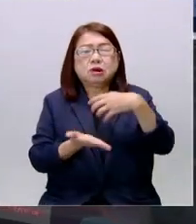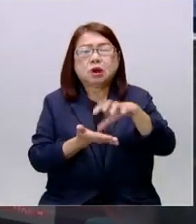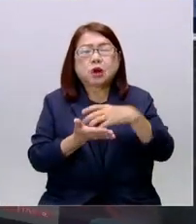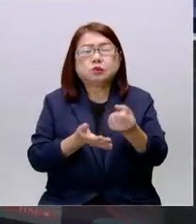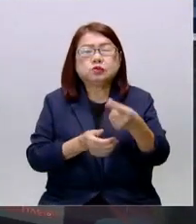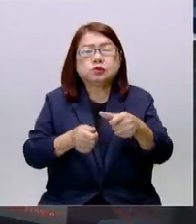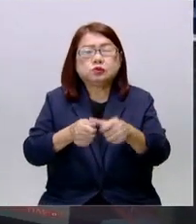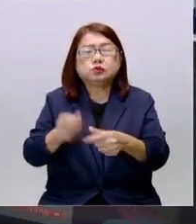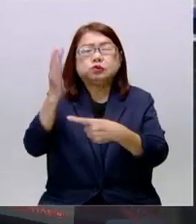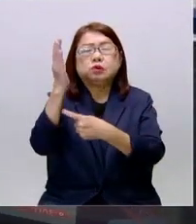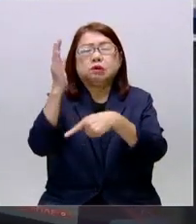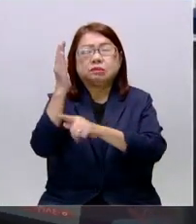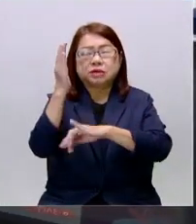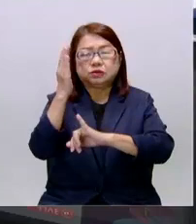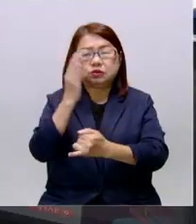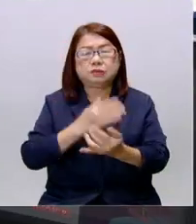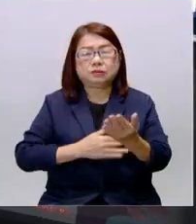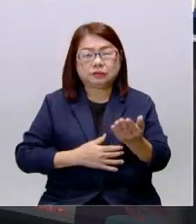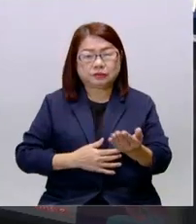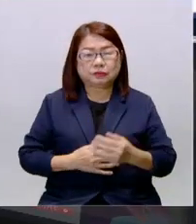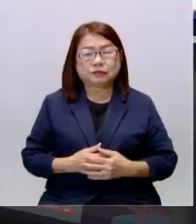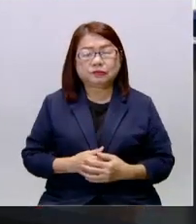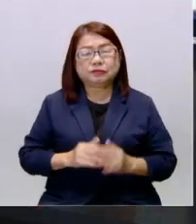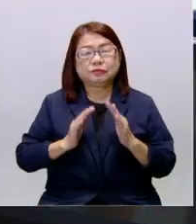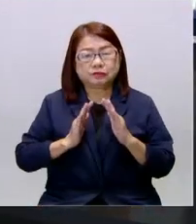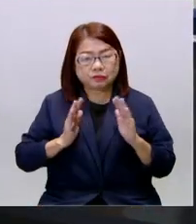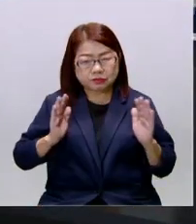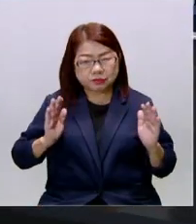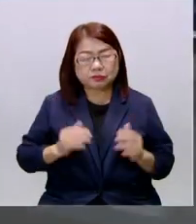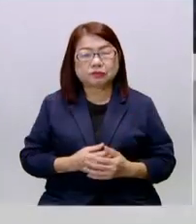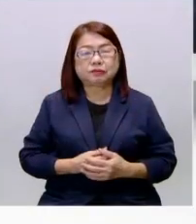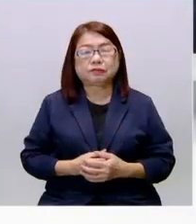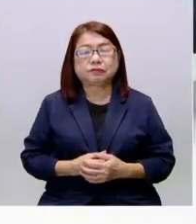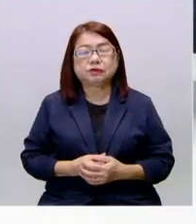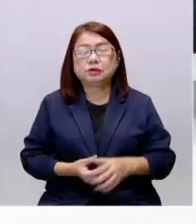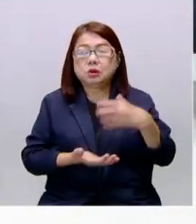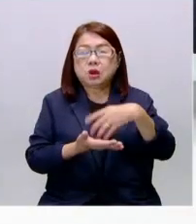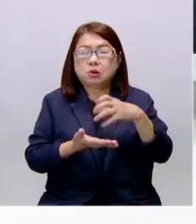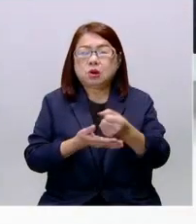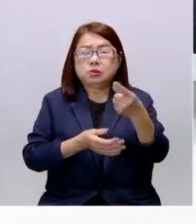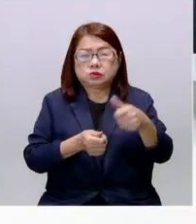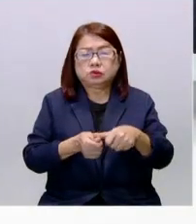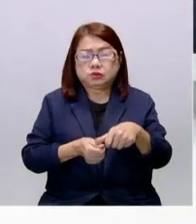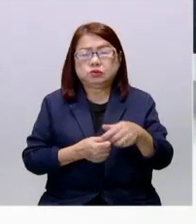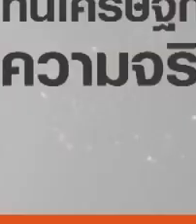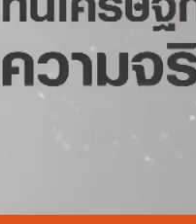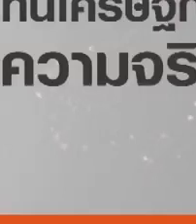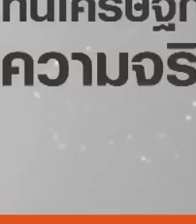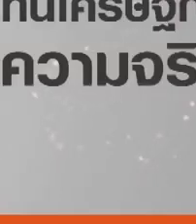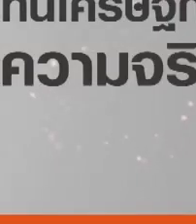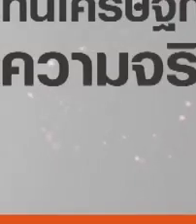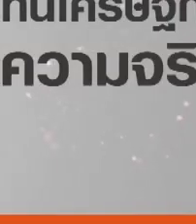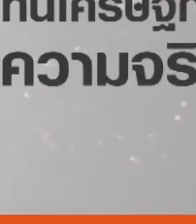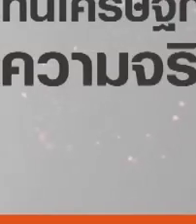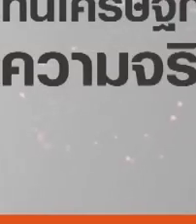สุดจากจังหวัดประจวบคีรีขันธ์ช่วงนี้กลับไปทางสถานีต่อครับ ขอบคุณค่ะคุณณัฐพลทุมานะคะรายงานบรรยากาศให้ที่ติดตามกันค่ะ